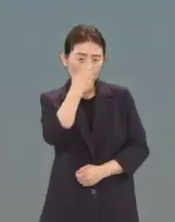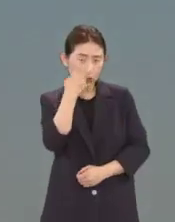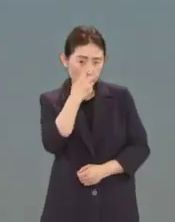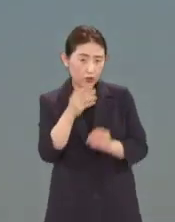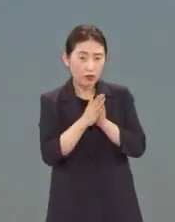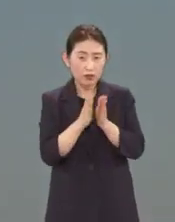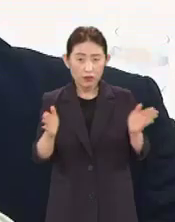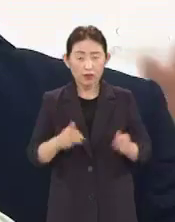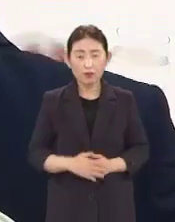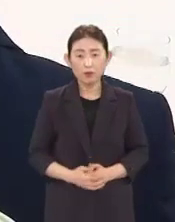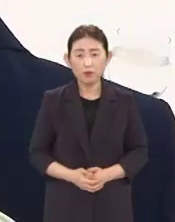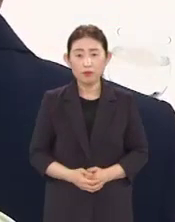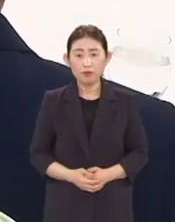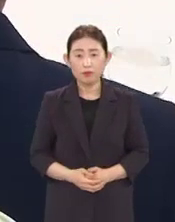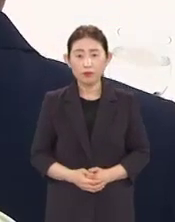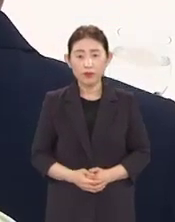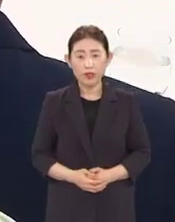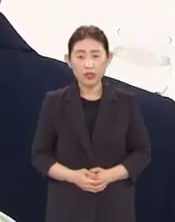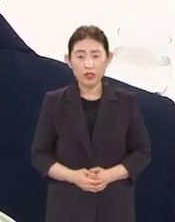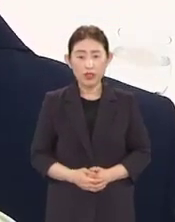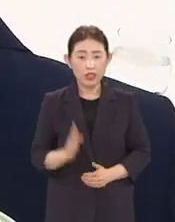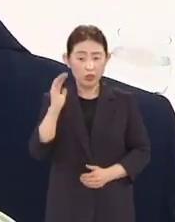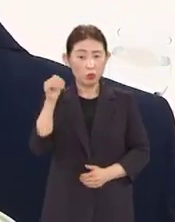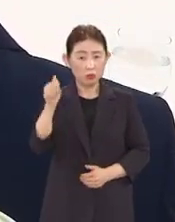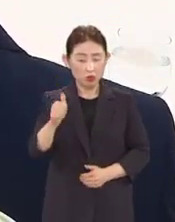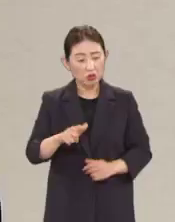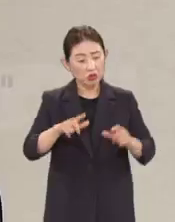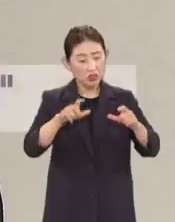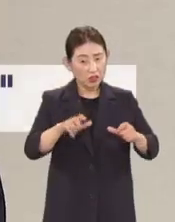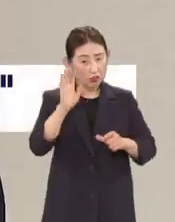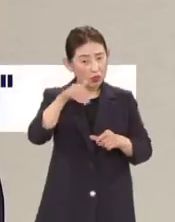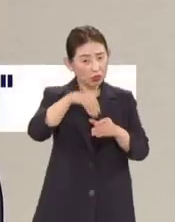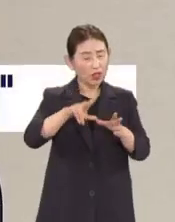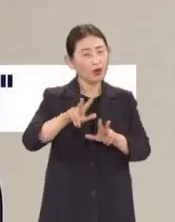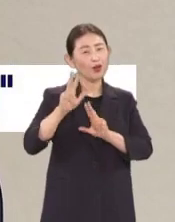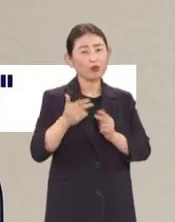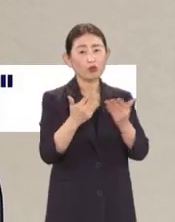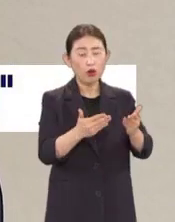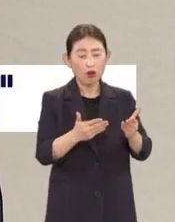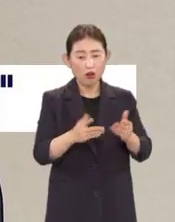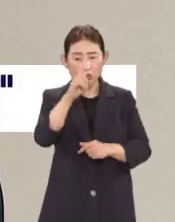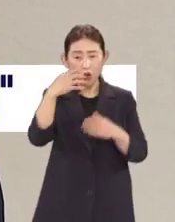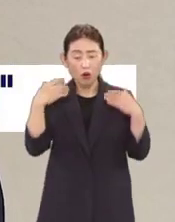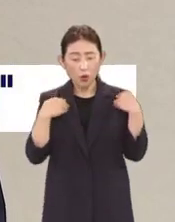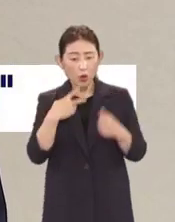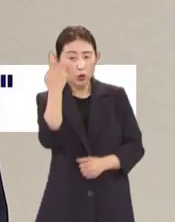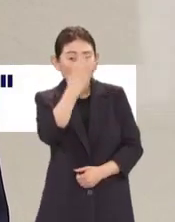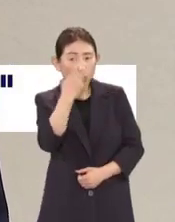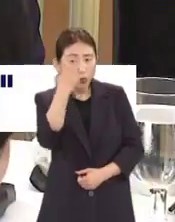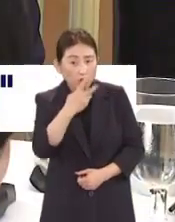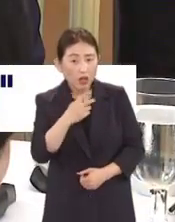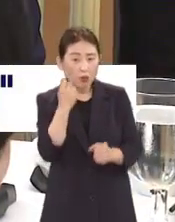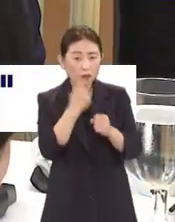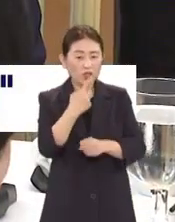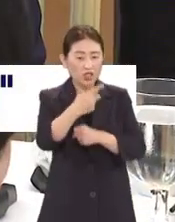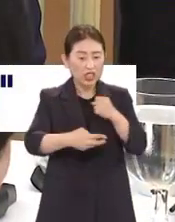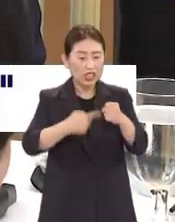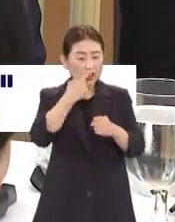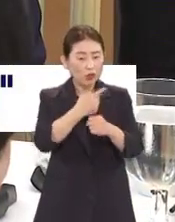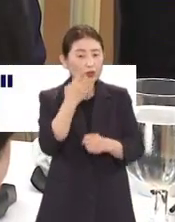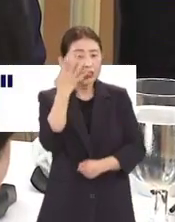타당성 조사가 시작됐습니다 그 사이 현 대통령도 지역 공약으로 제시했지만 정부는 예타조사를 1년 4개월째 끌고